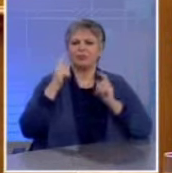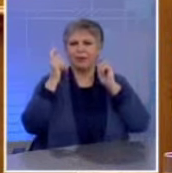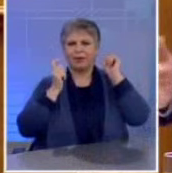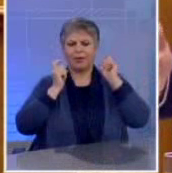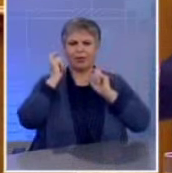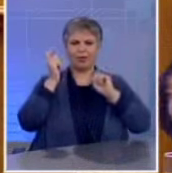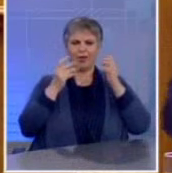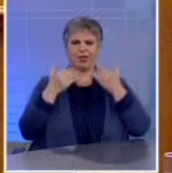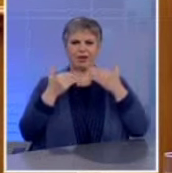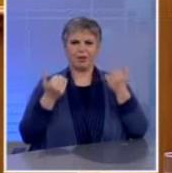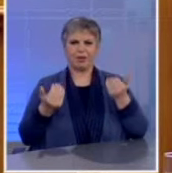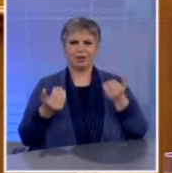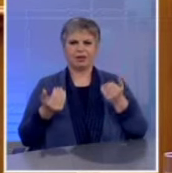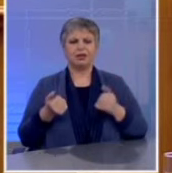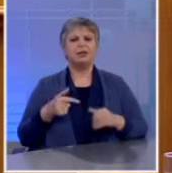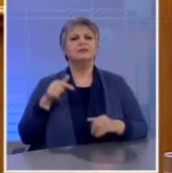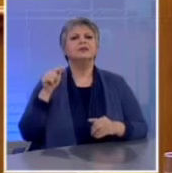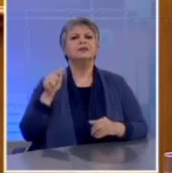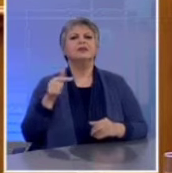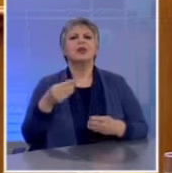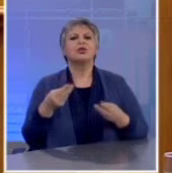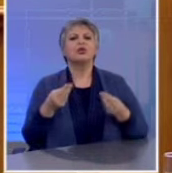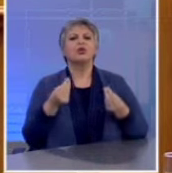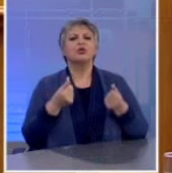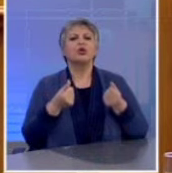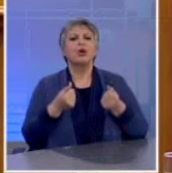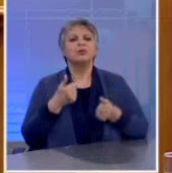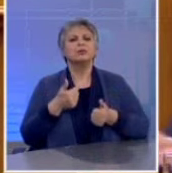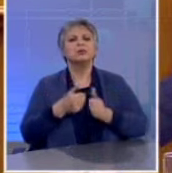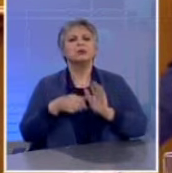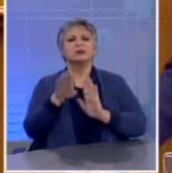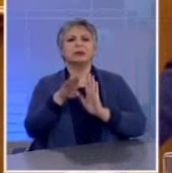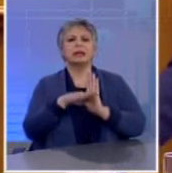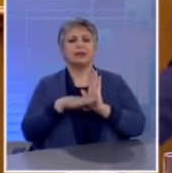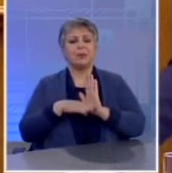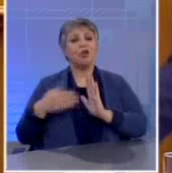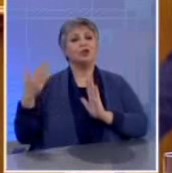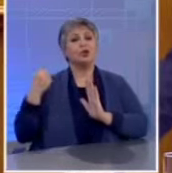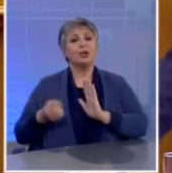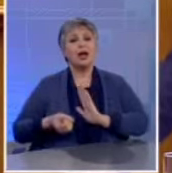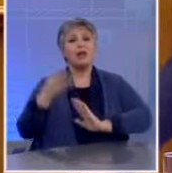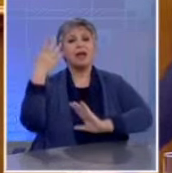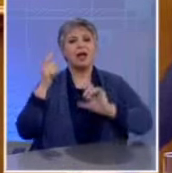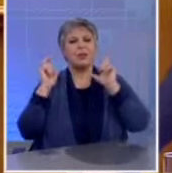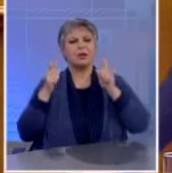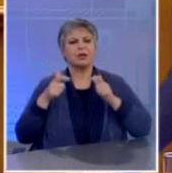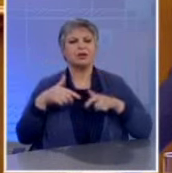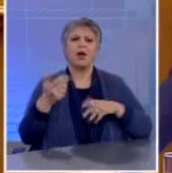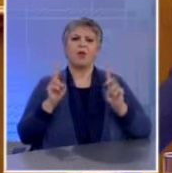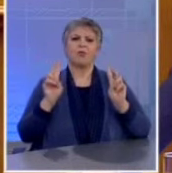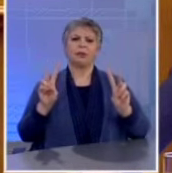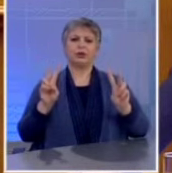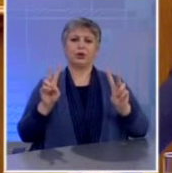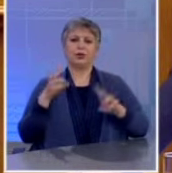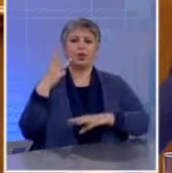Και αυτό ήταν και το σύστημα. Το σύστημα της συγκυβέρνησης Νέας Δημοκρατίας ΠΑΣΟΚ της